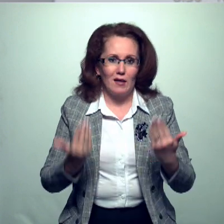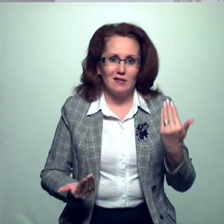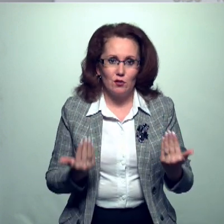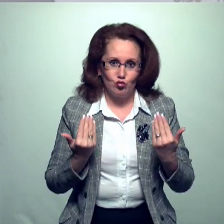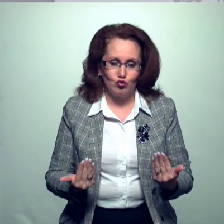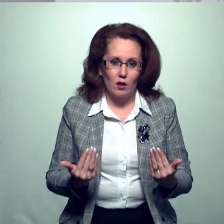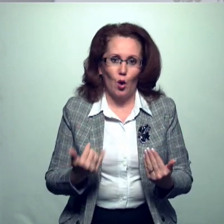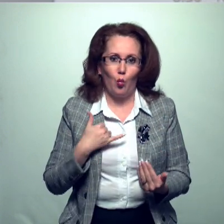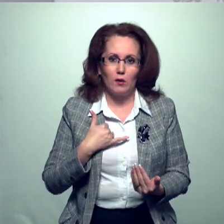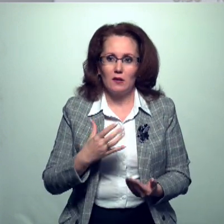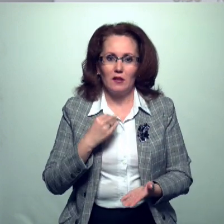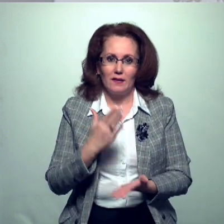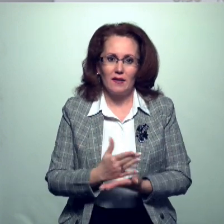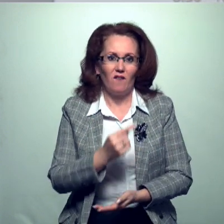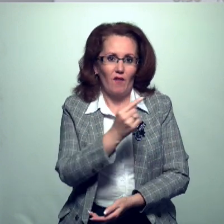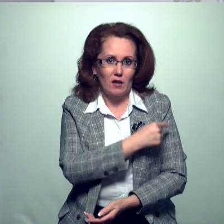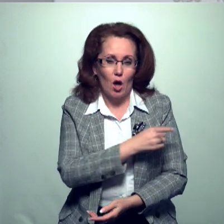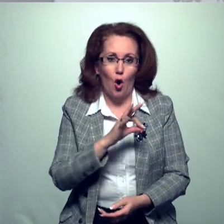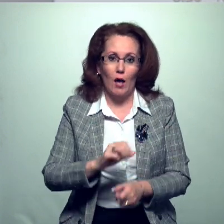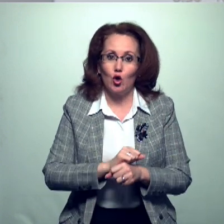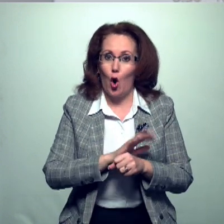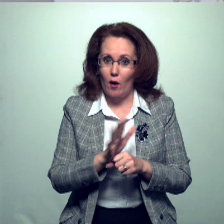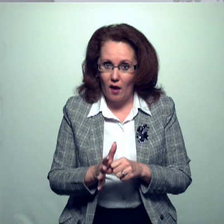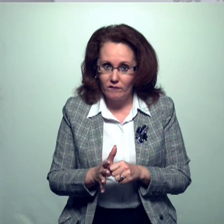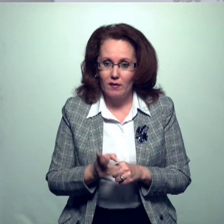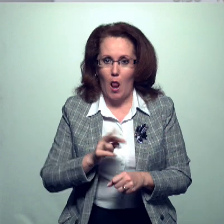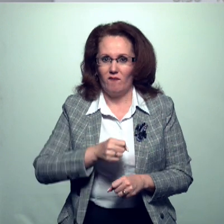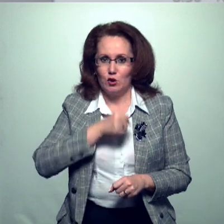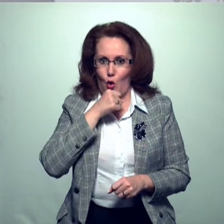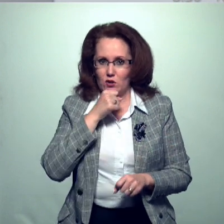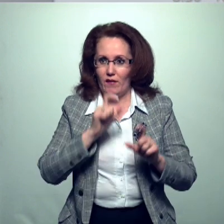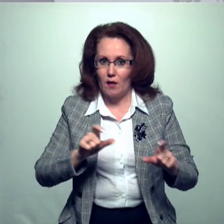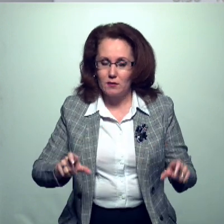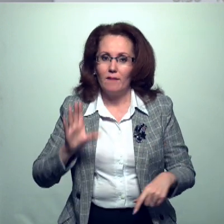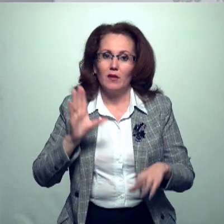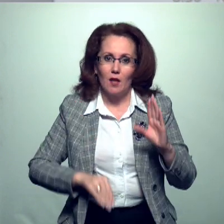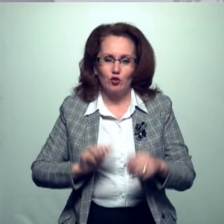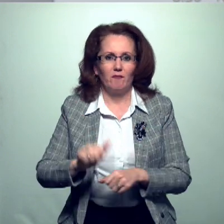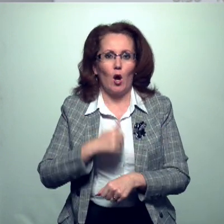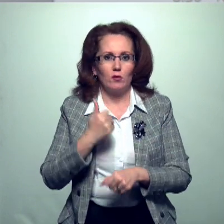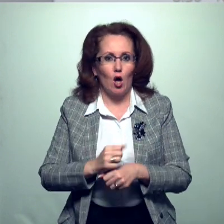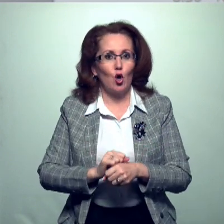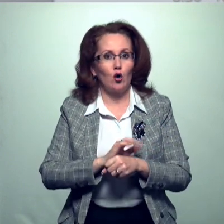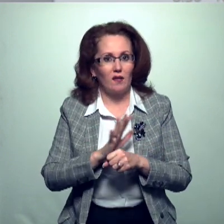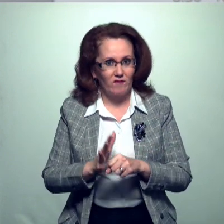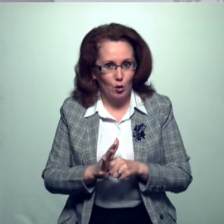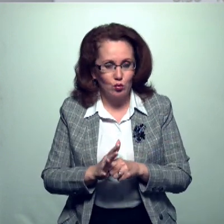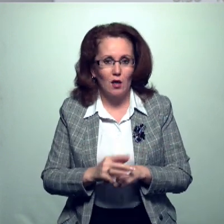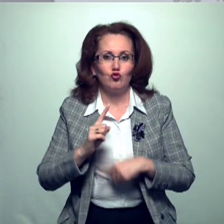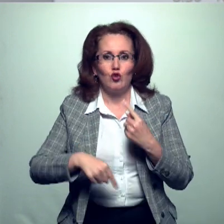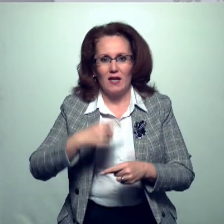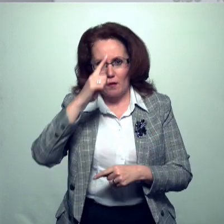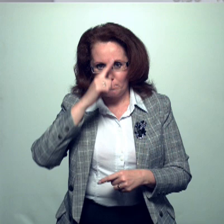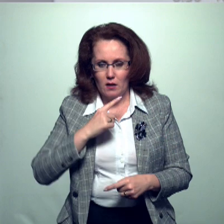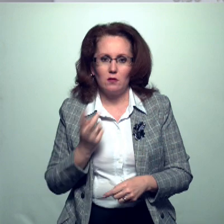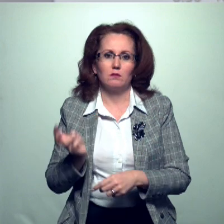сейчас у нас с вами есть вакцины от коронавирусной инфекции, допустим, для взрослого населения, значит, в приоритете коронавирусная инфекция, через месяц